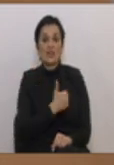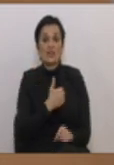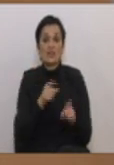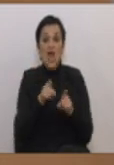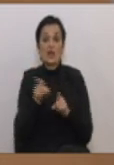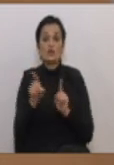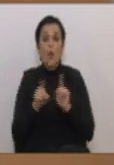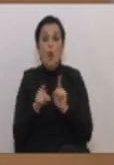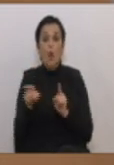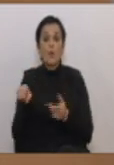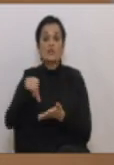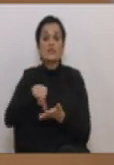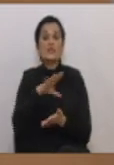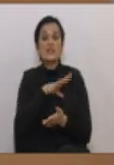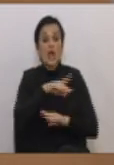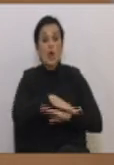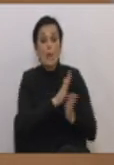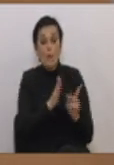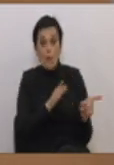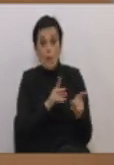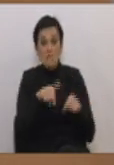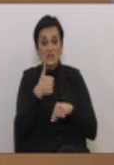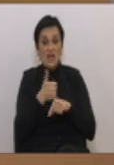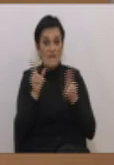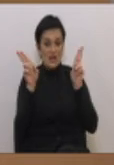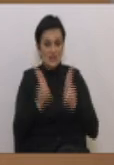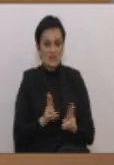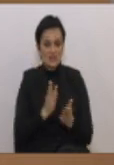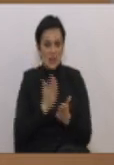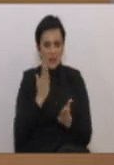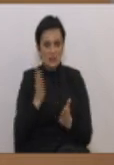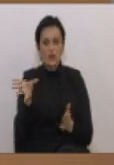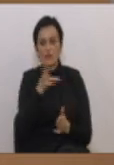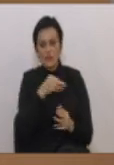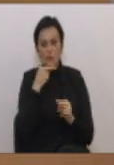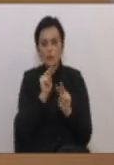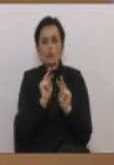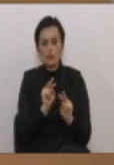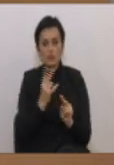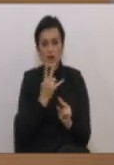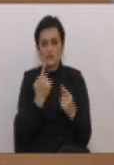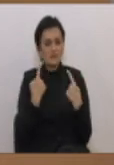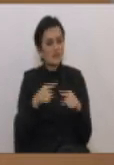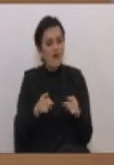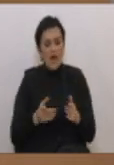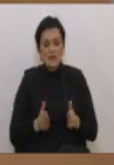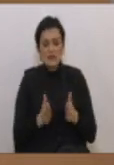როცა ოპოზიციაში იყავით და ეს არის მთავარი სტანდარტი და მე მგონი ამას ყველამ უნდა მივაქციოთ ყურადღება იმიტომ რომ სხვა გზა